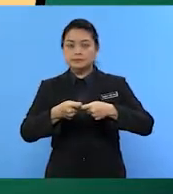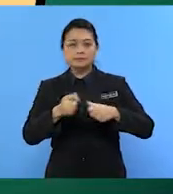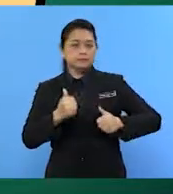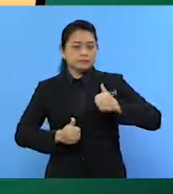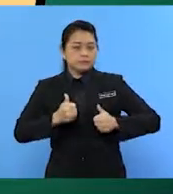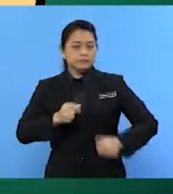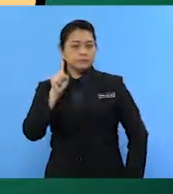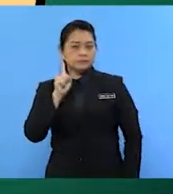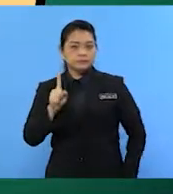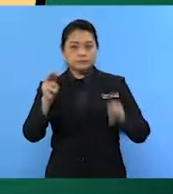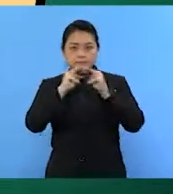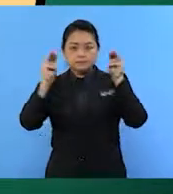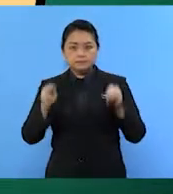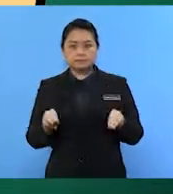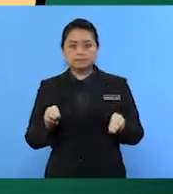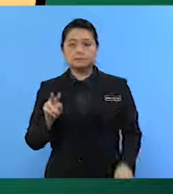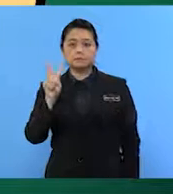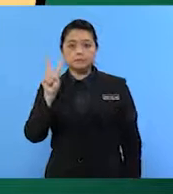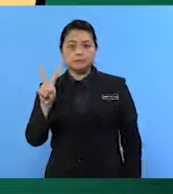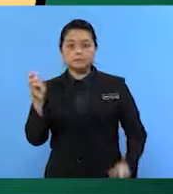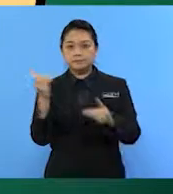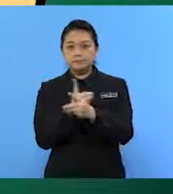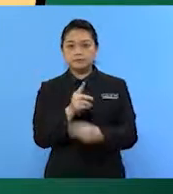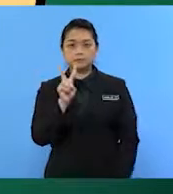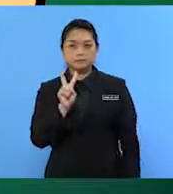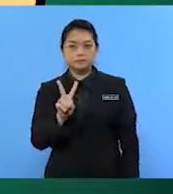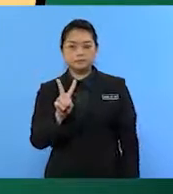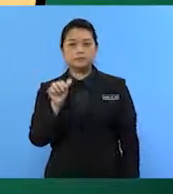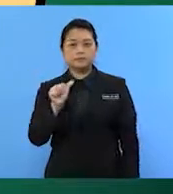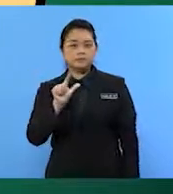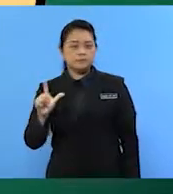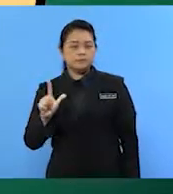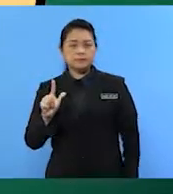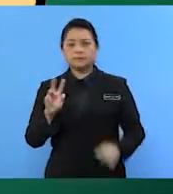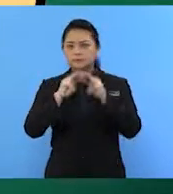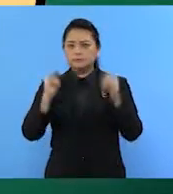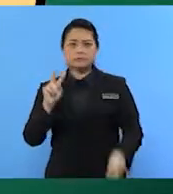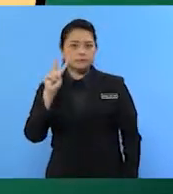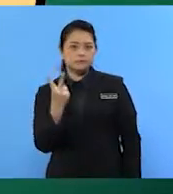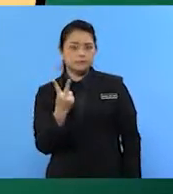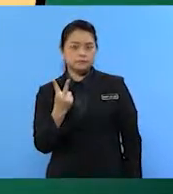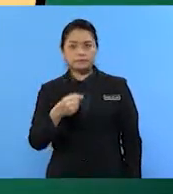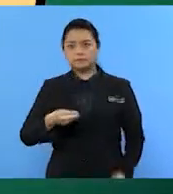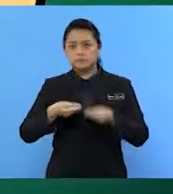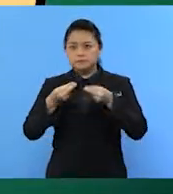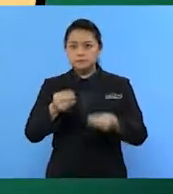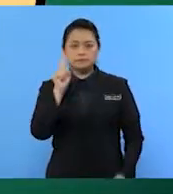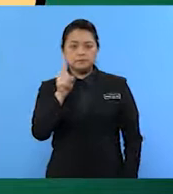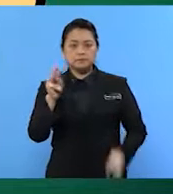ada suatu matriks 2^2 ialah matriks songsang bagi suatu